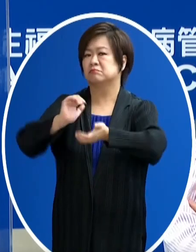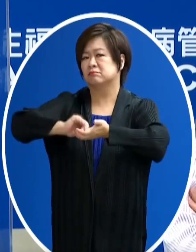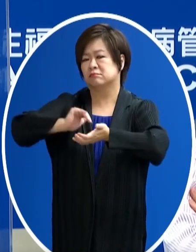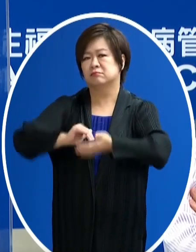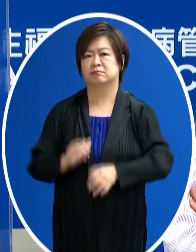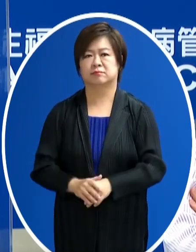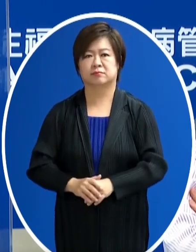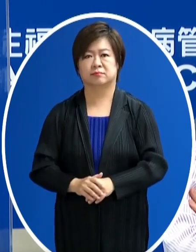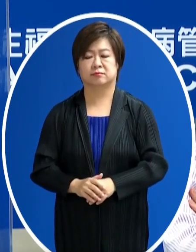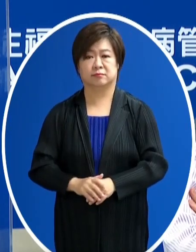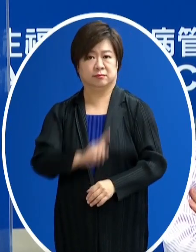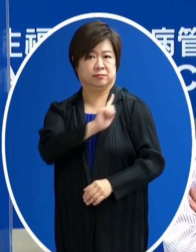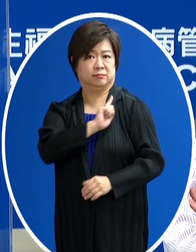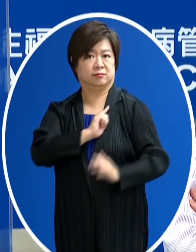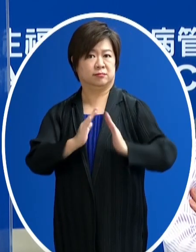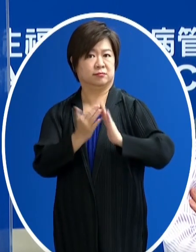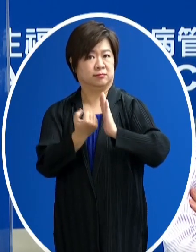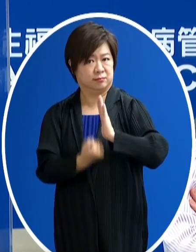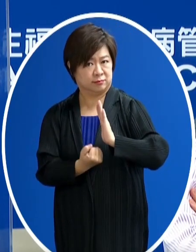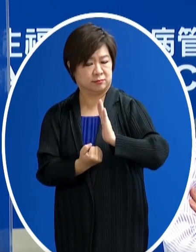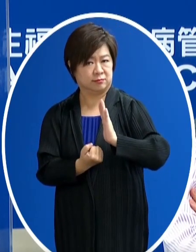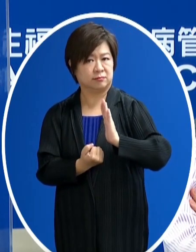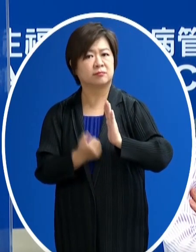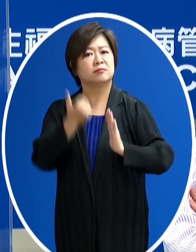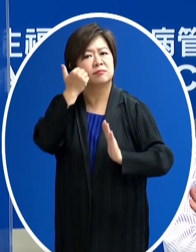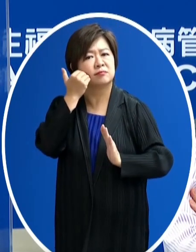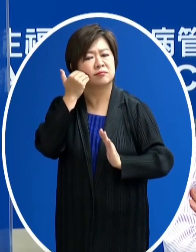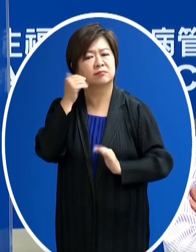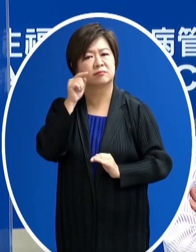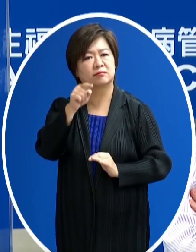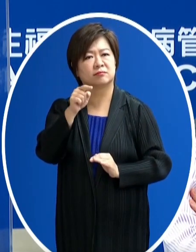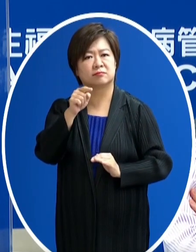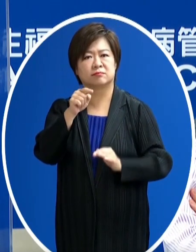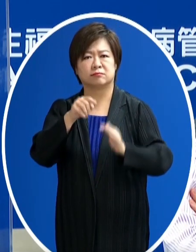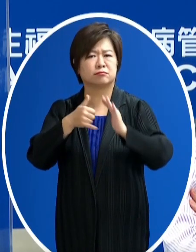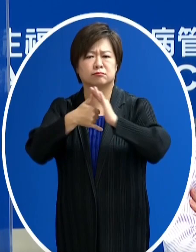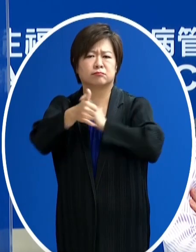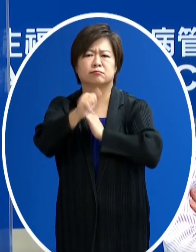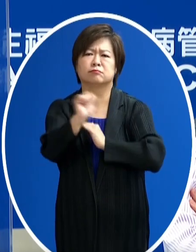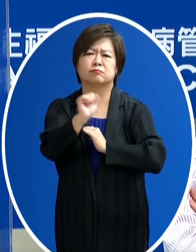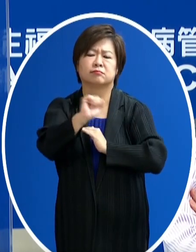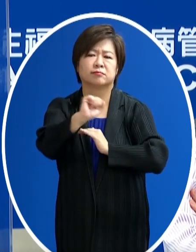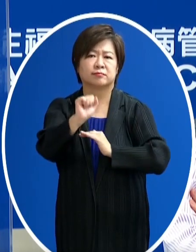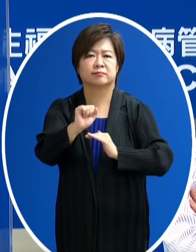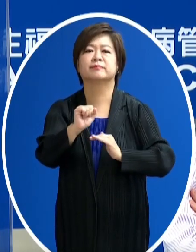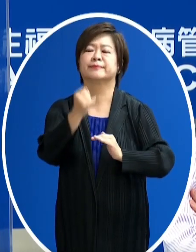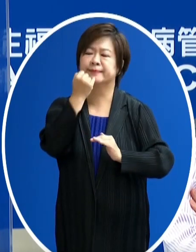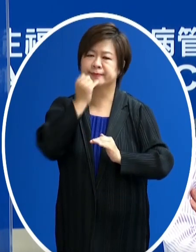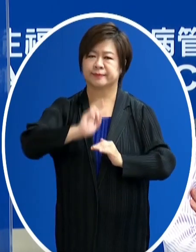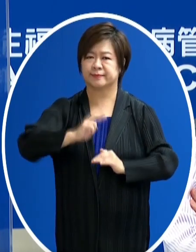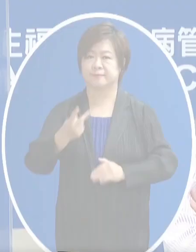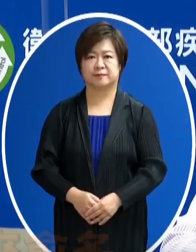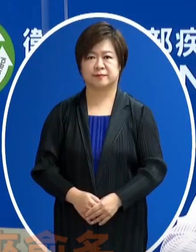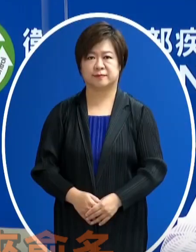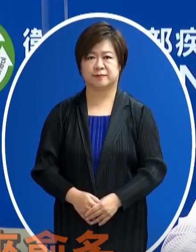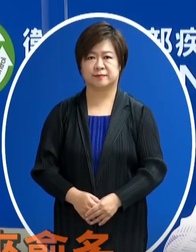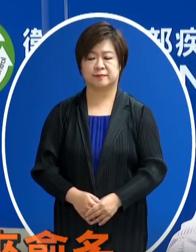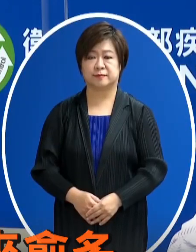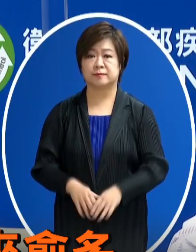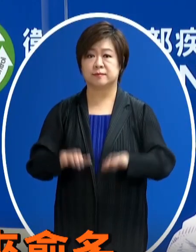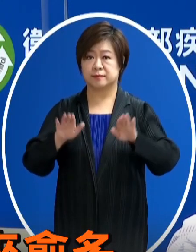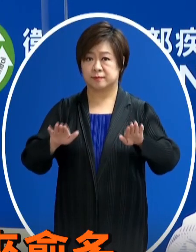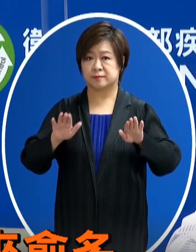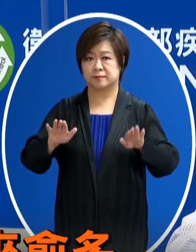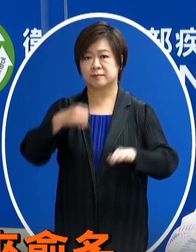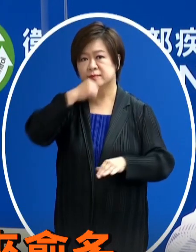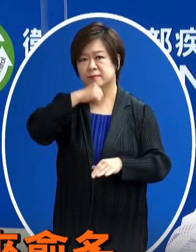基本上在家里的时候，那好，如果就是我没有办法出门哈，那就透过视讯诊疗。我们今天的确